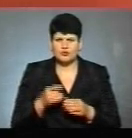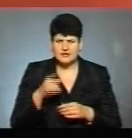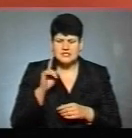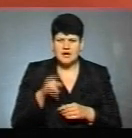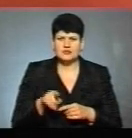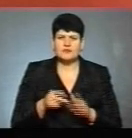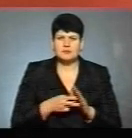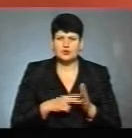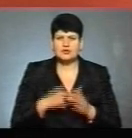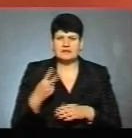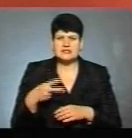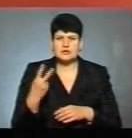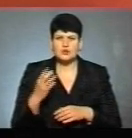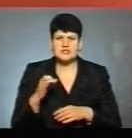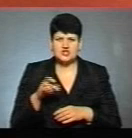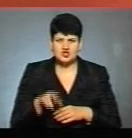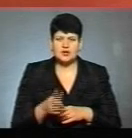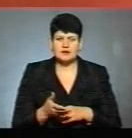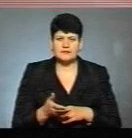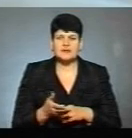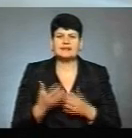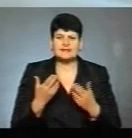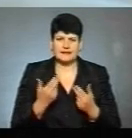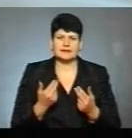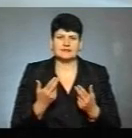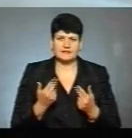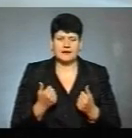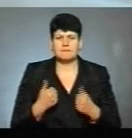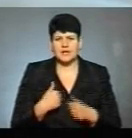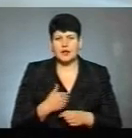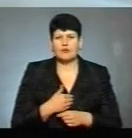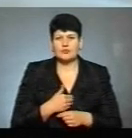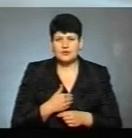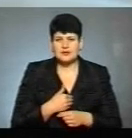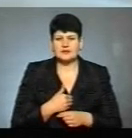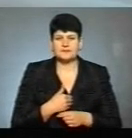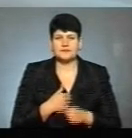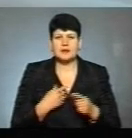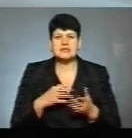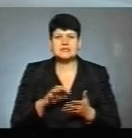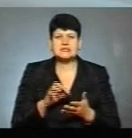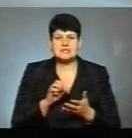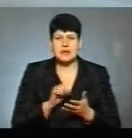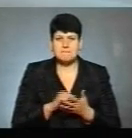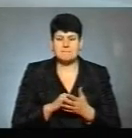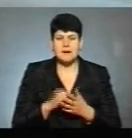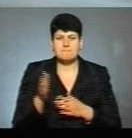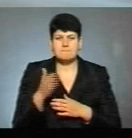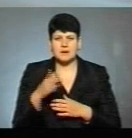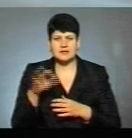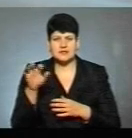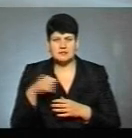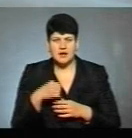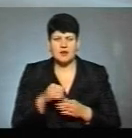ви плануєте на 22 січня? Так. Ми якраз хотіли, от таке, ну займалися таким, десь парапори зірвали,